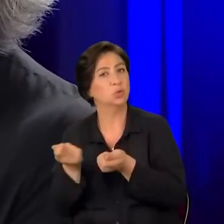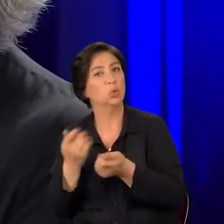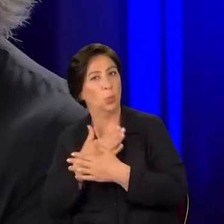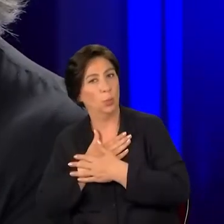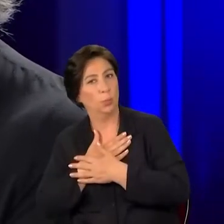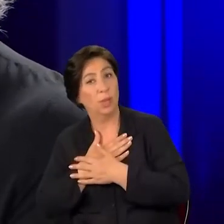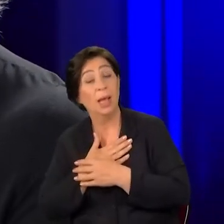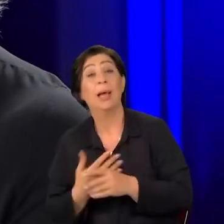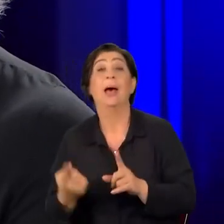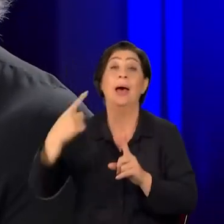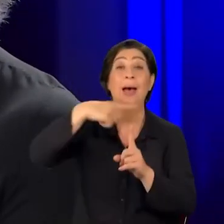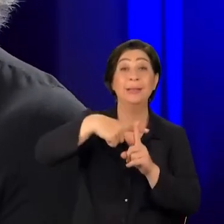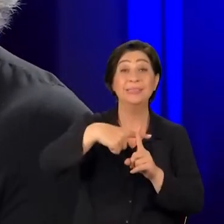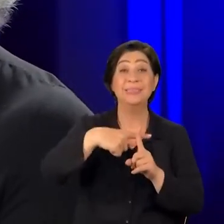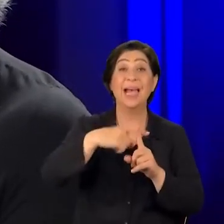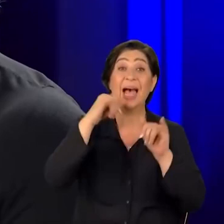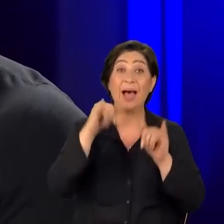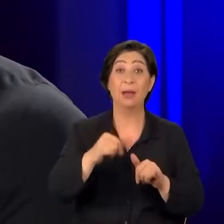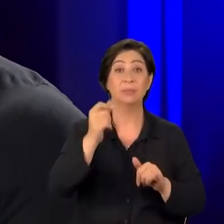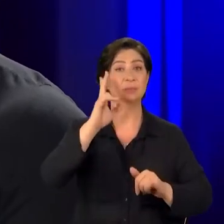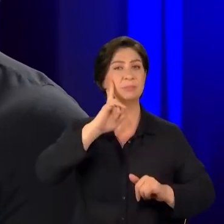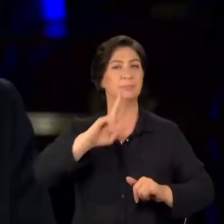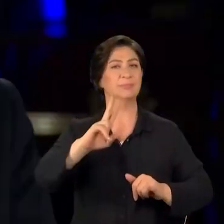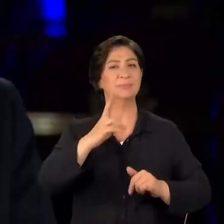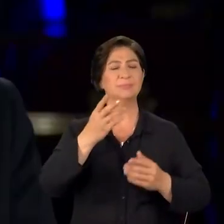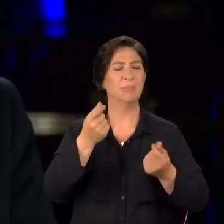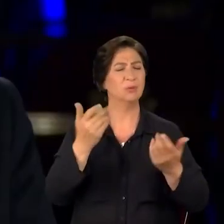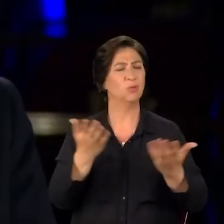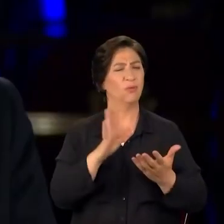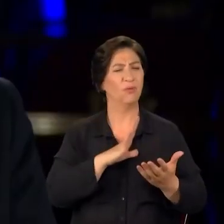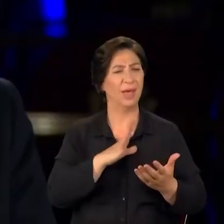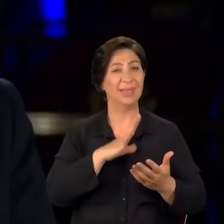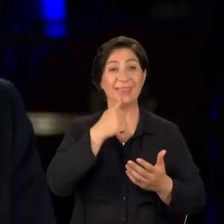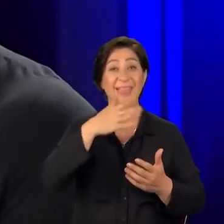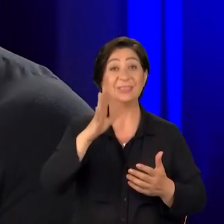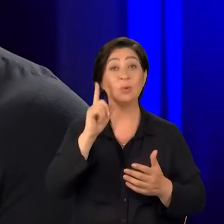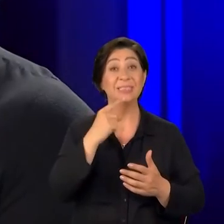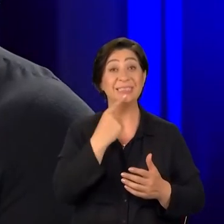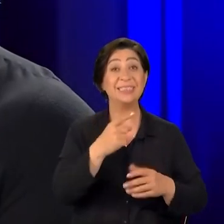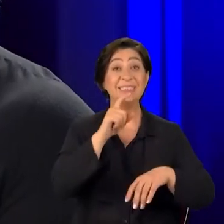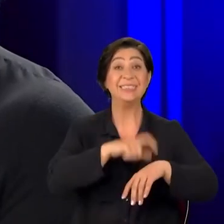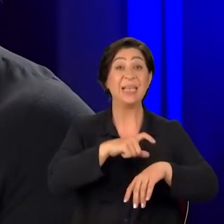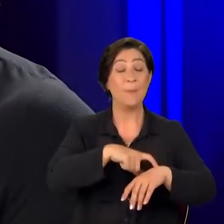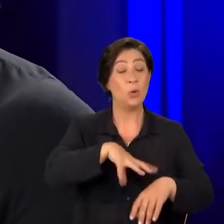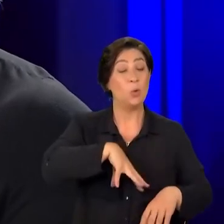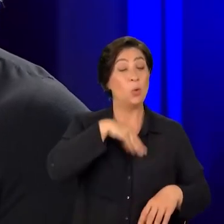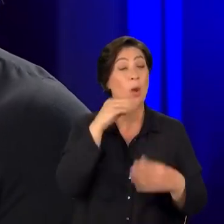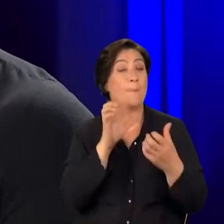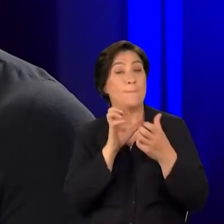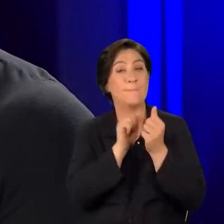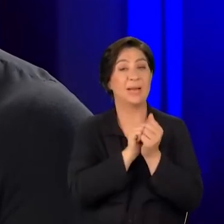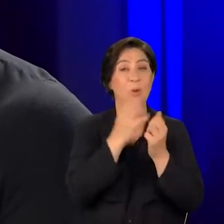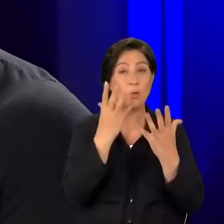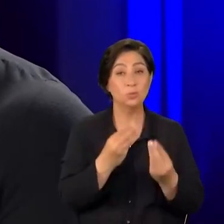de çalışıyorum. Diğer yandan aynen Silikon Vadisi'nde örneğini gördüğümüz, işte Deniz Hoca'nın da söylediği gibi zamanın